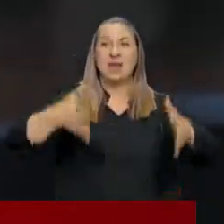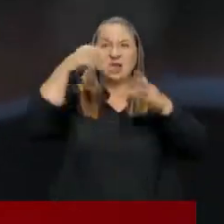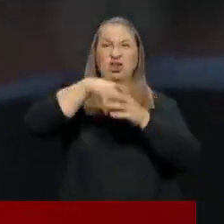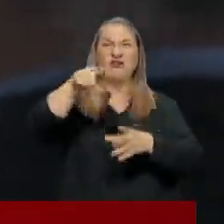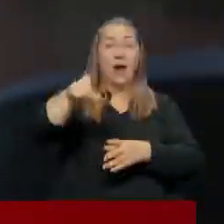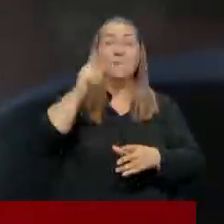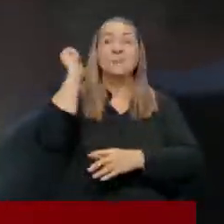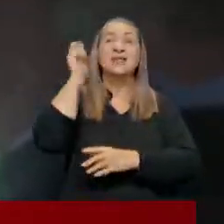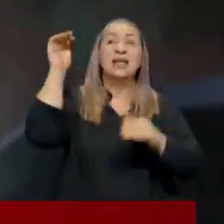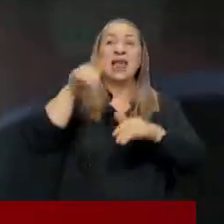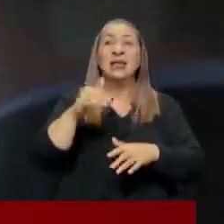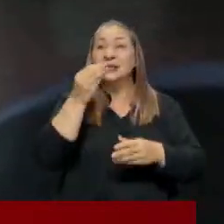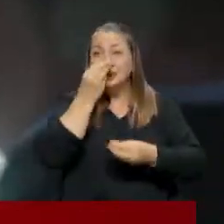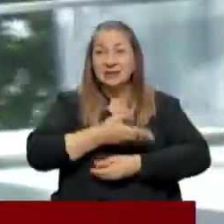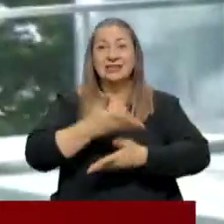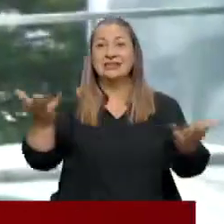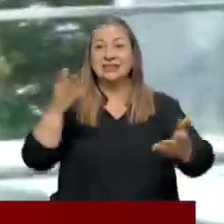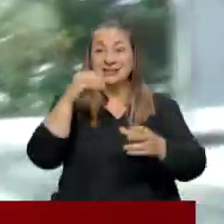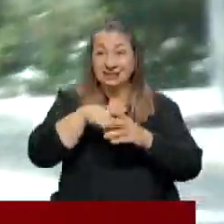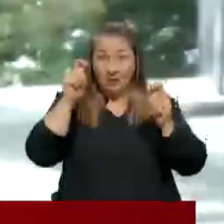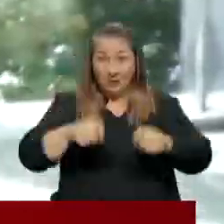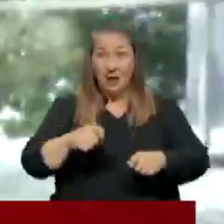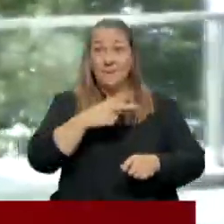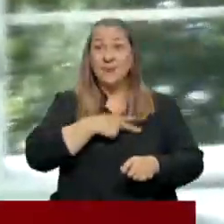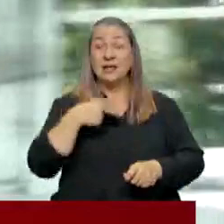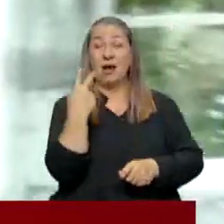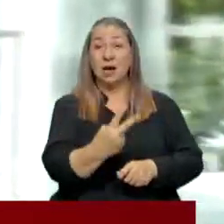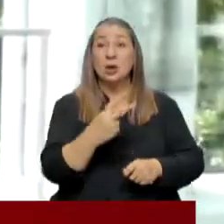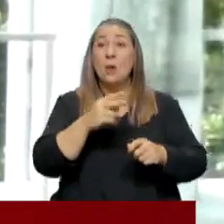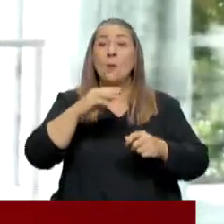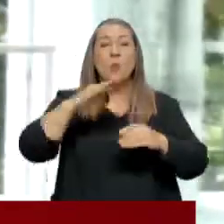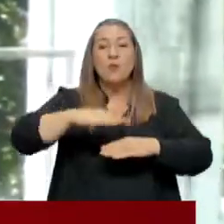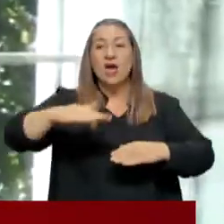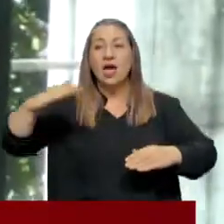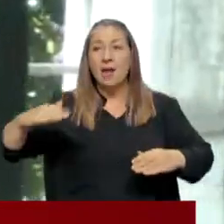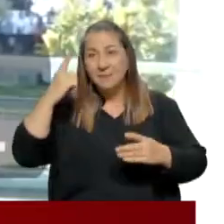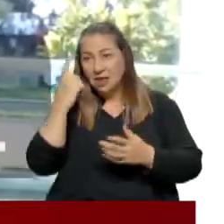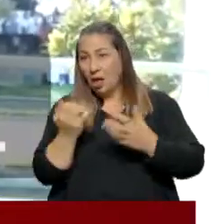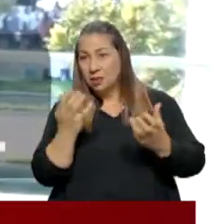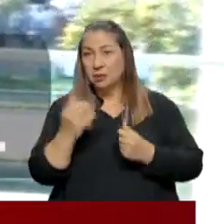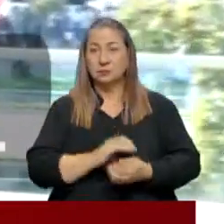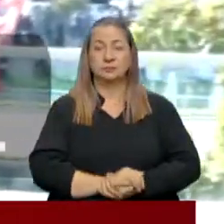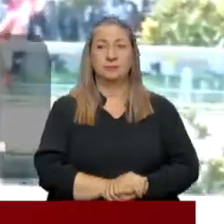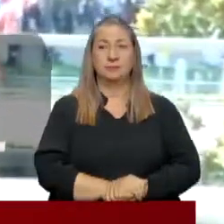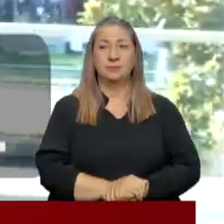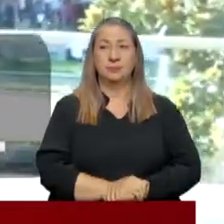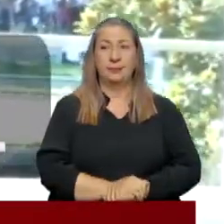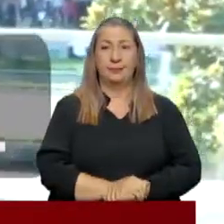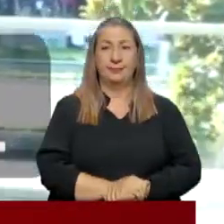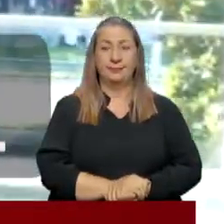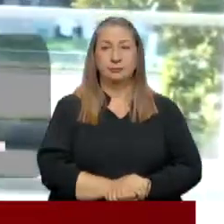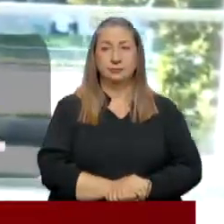aydı mitinge gelen vatandaşlara ikramda bulunması için kurulan belediye ait mobil büfeler ile ilgili bilgi aldı Şimdi